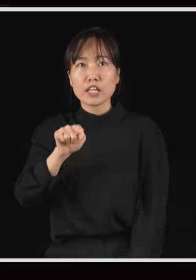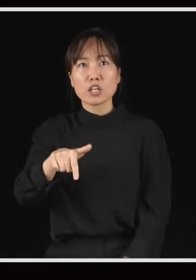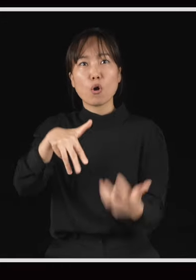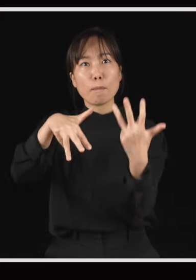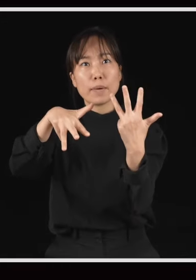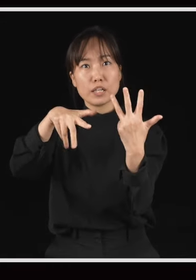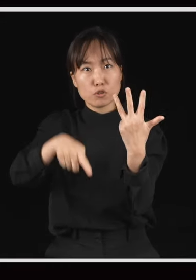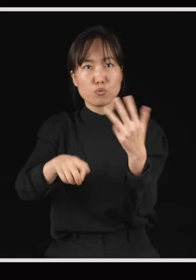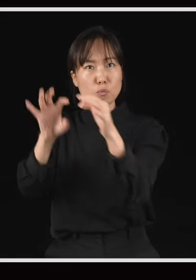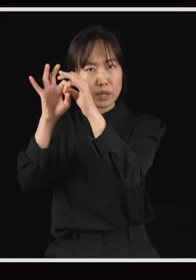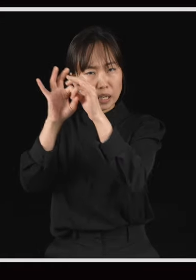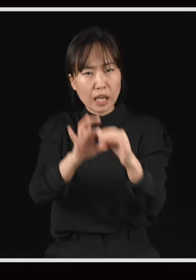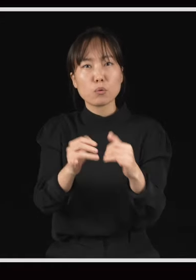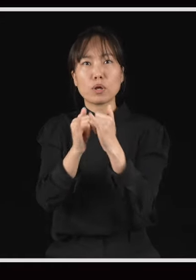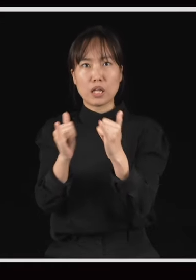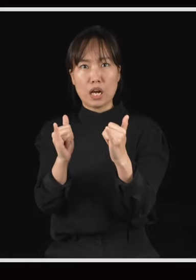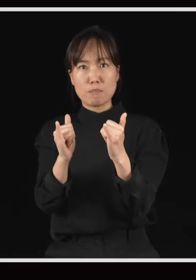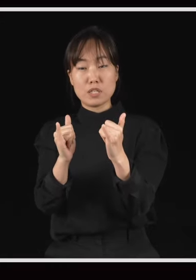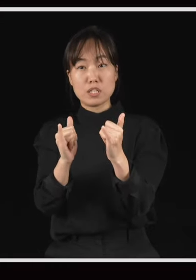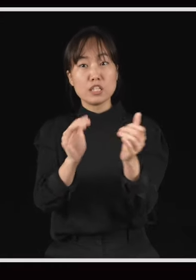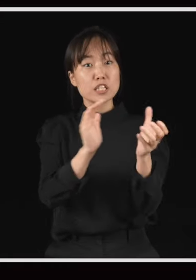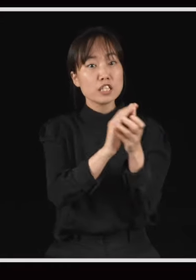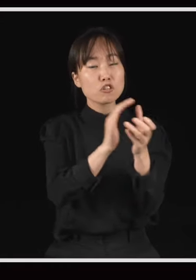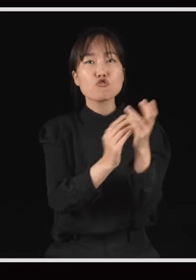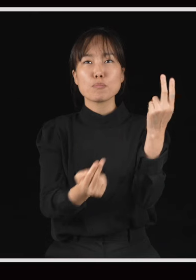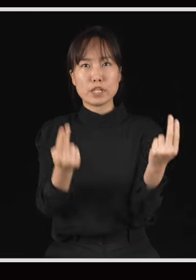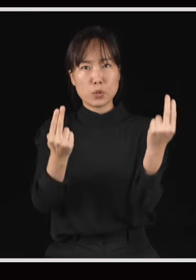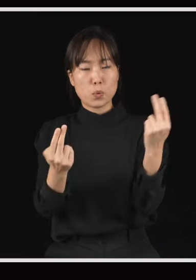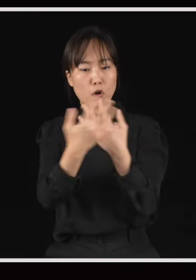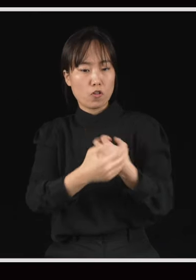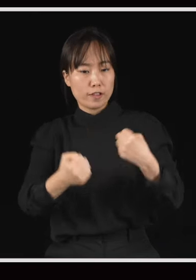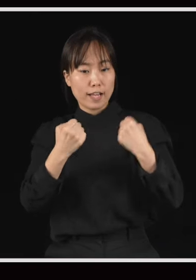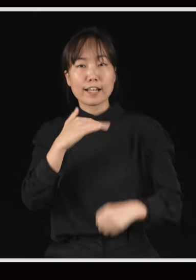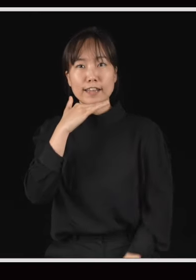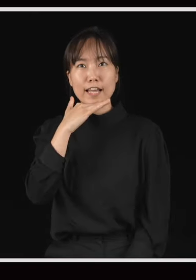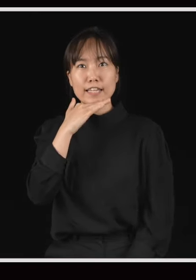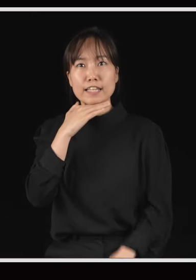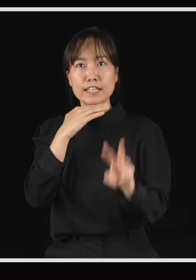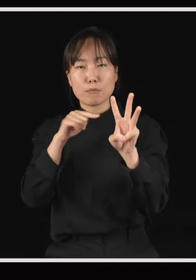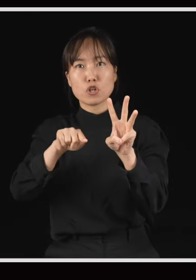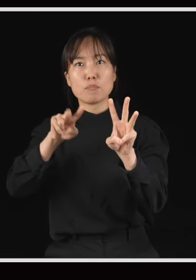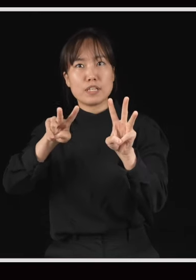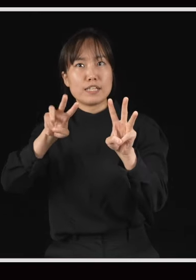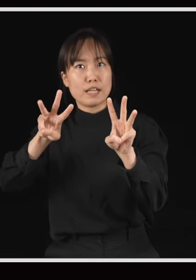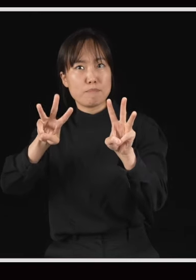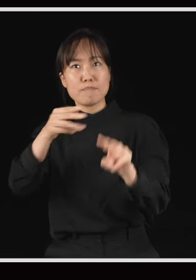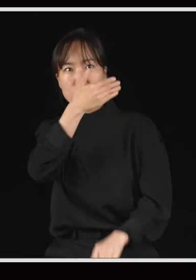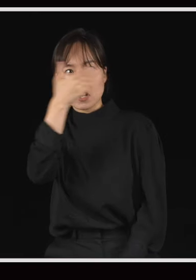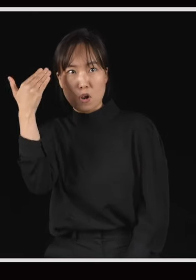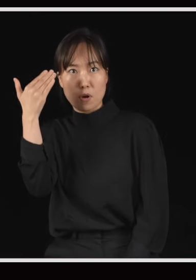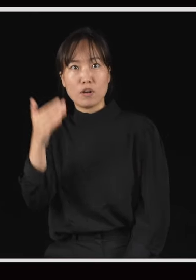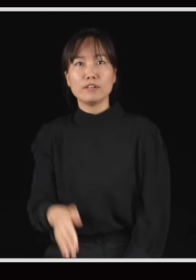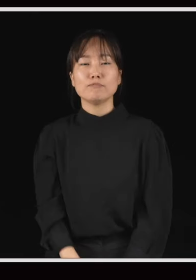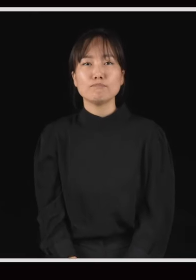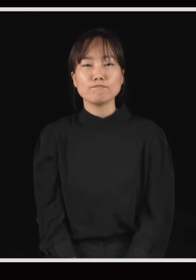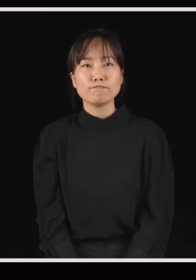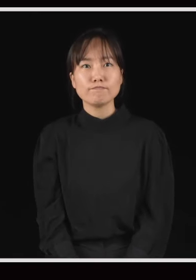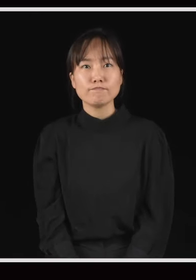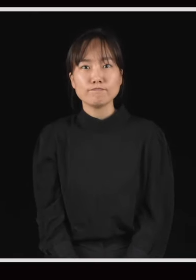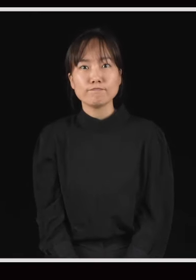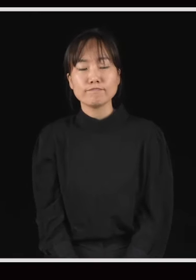여러 가지를 다 했습니다. 8주 동안 이런 것들을 했더니 3.23년 젊어졌습니다. 바이올로지컬 에이지, 생물학적인